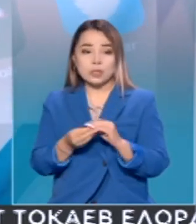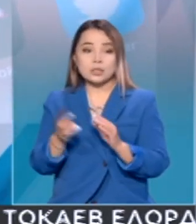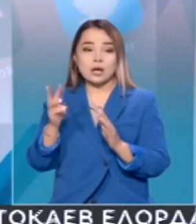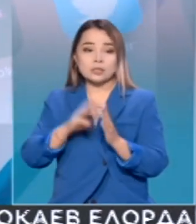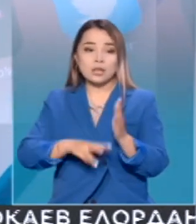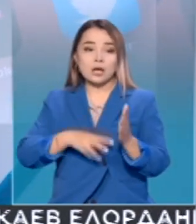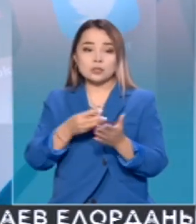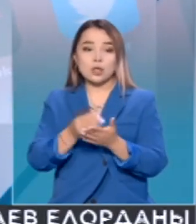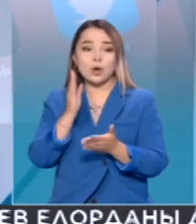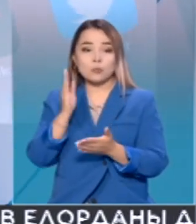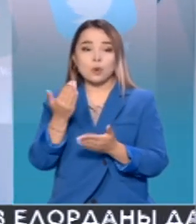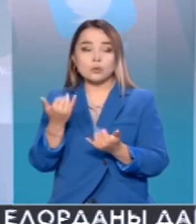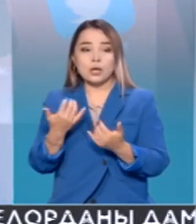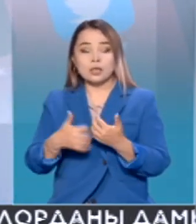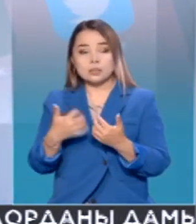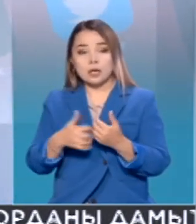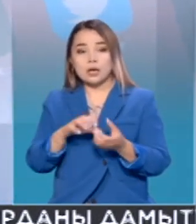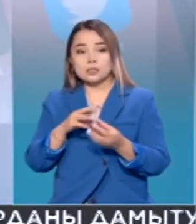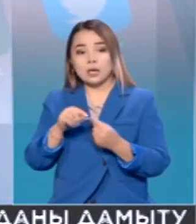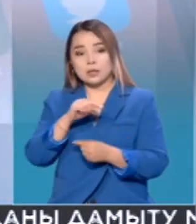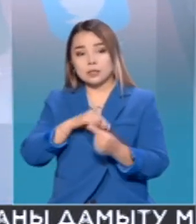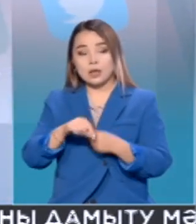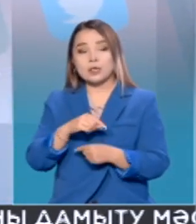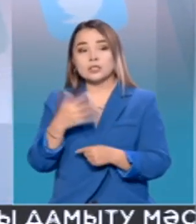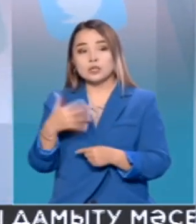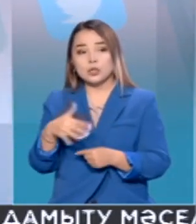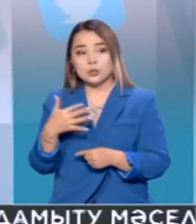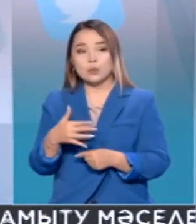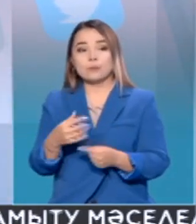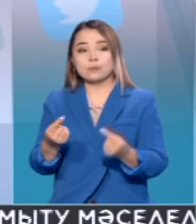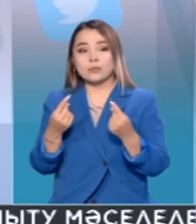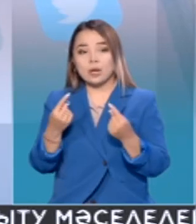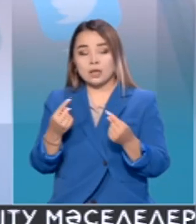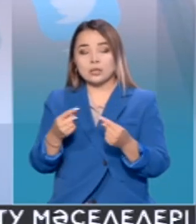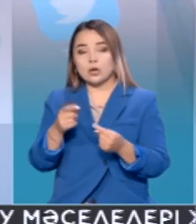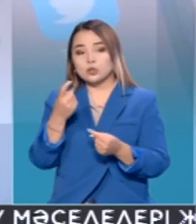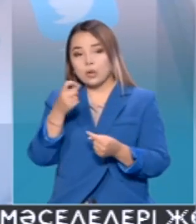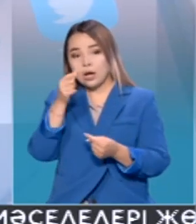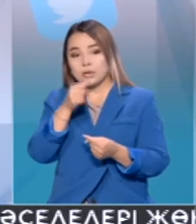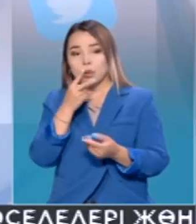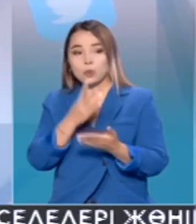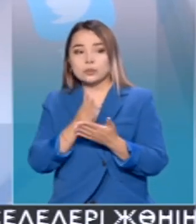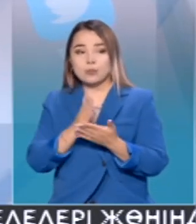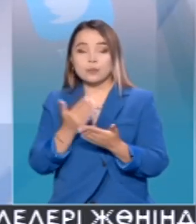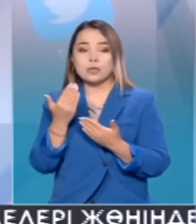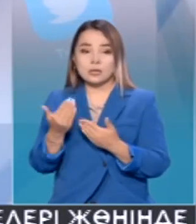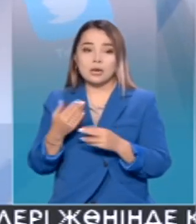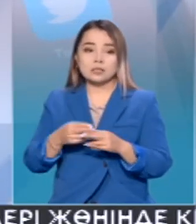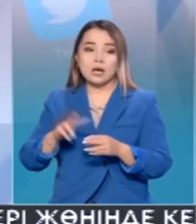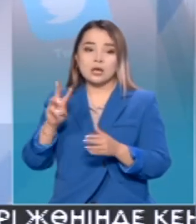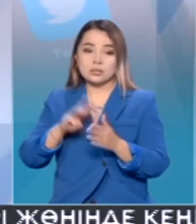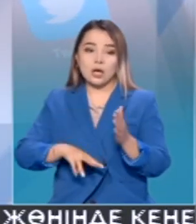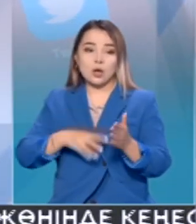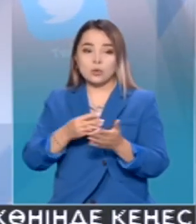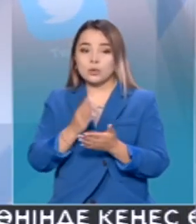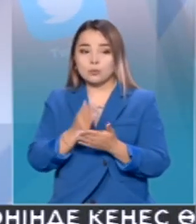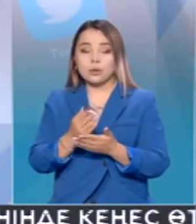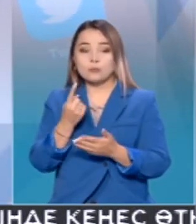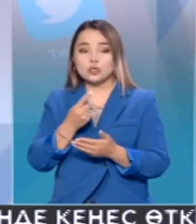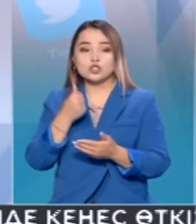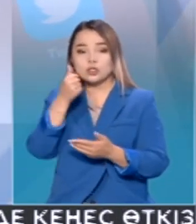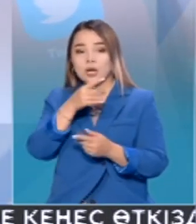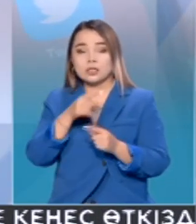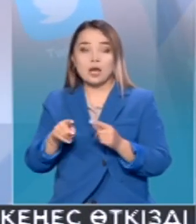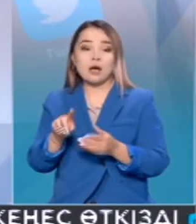айыппұл салынады. Орта кәсіпкерлік 50, ірі бизнеске жатса 100 айлық есептік көрсеткіш мөлшерінде айыппұл арқалайды. Бір жыл ішінде